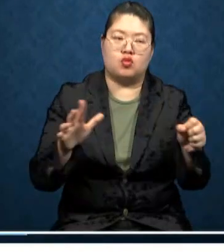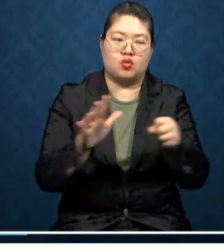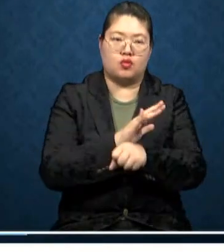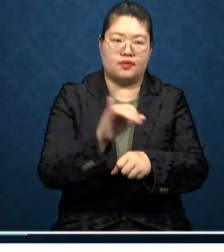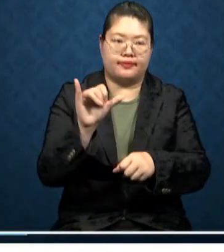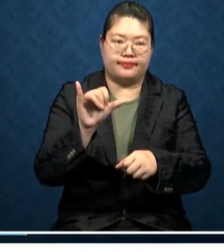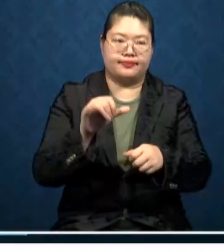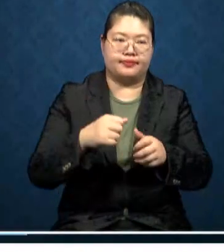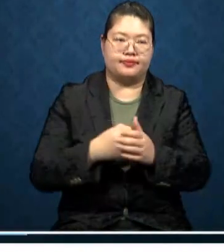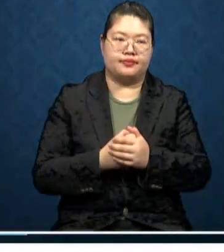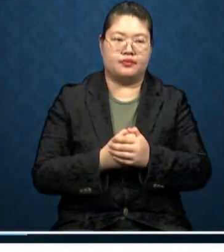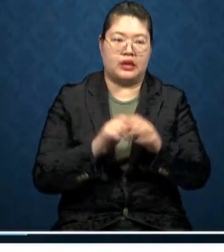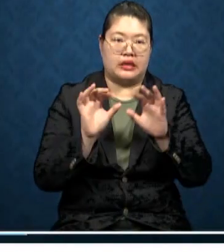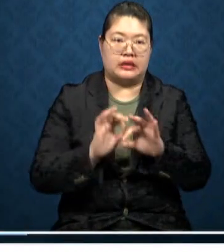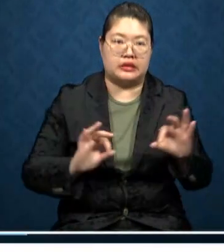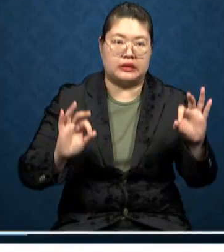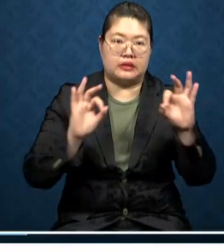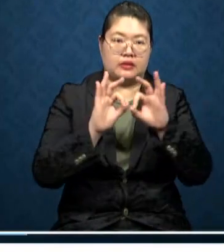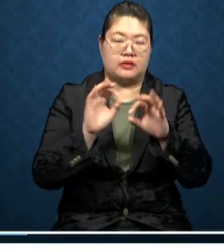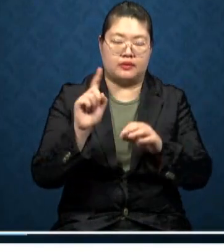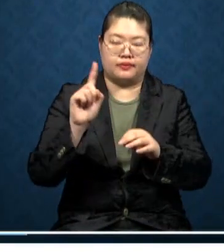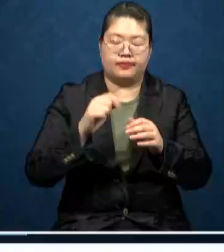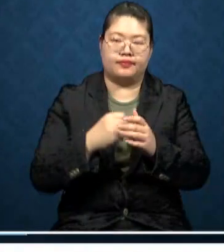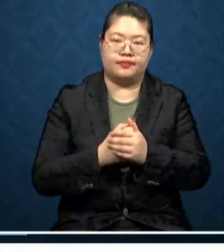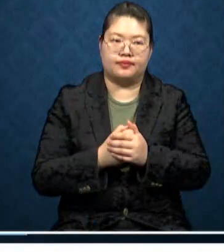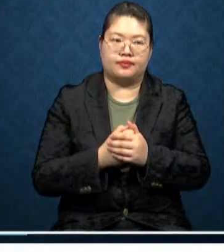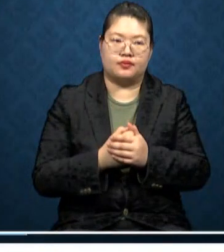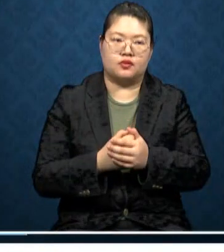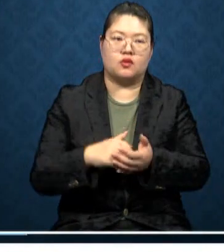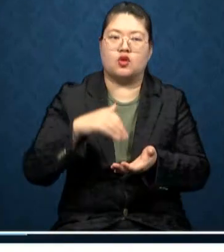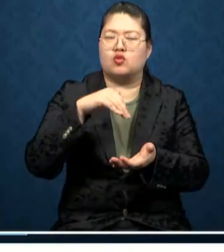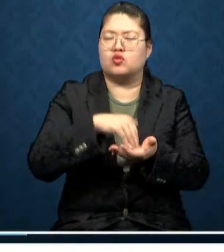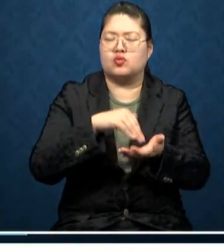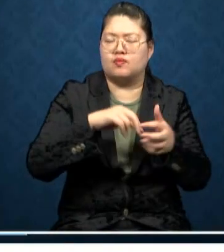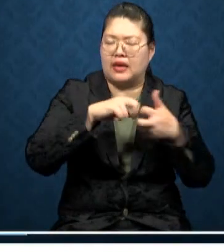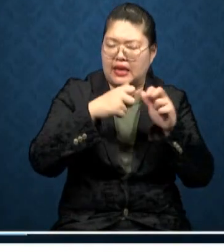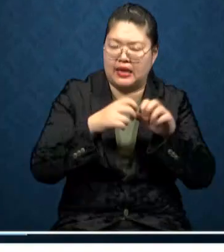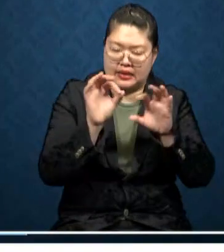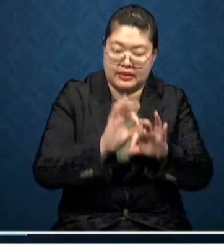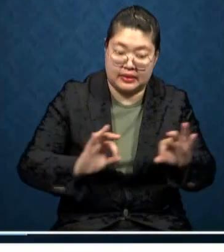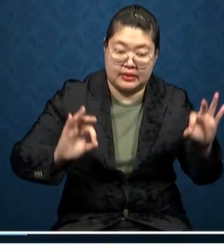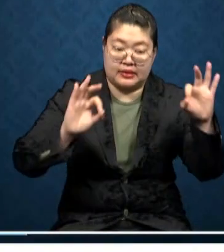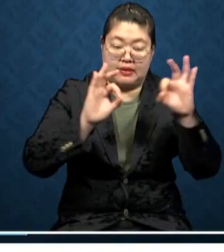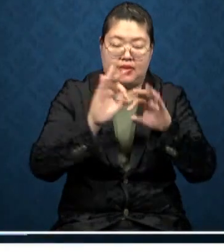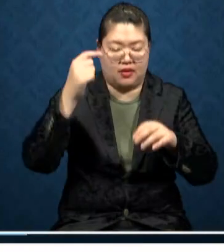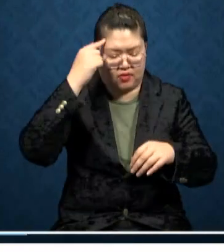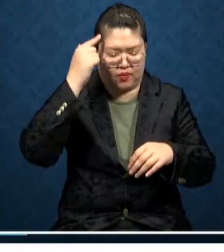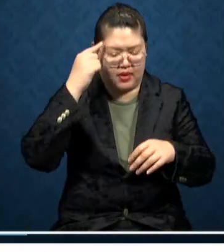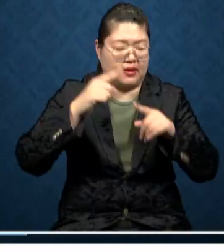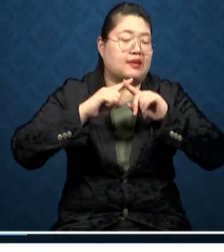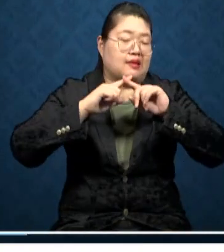ข้ามที่สำคัญที่สุดคือยังไม่เข้าไปที่จุดสูนดุลของความขัดแย้งนั่นคือการแตกต่างทางความ